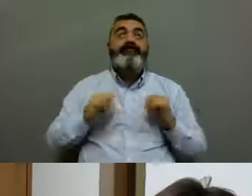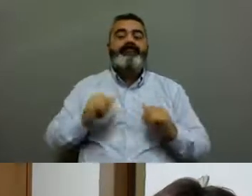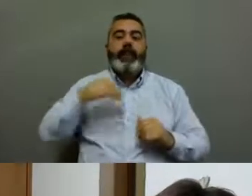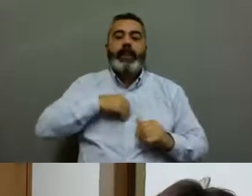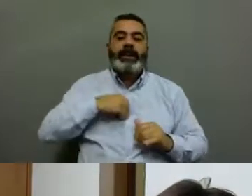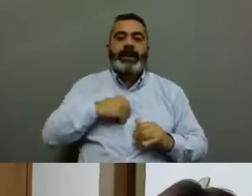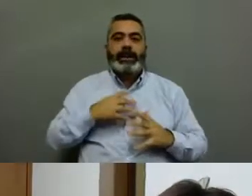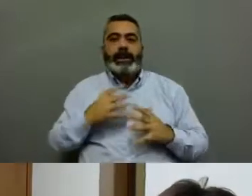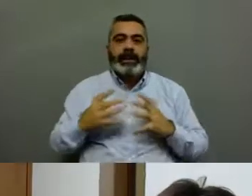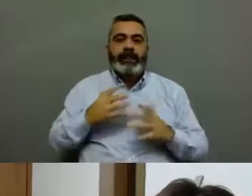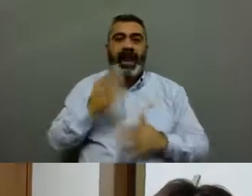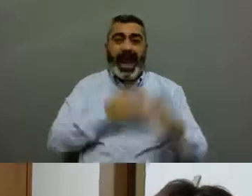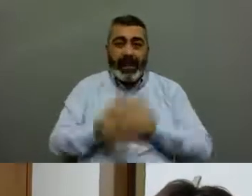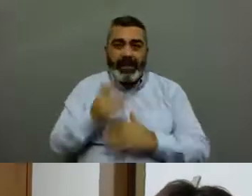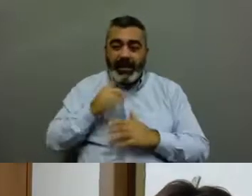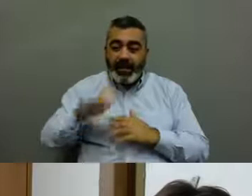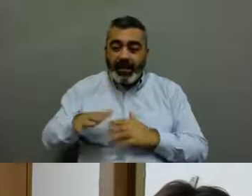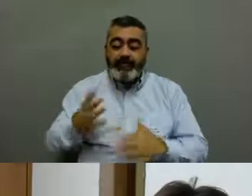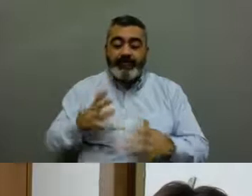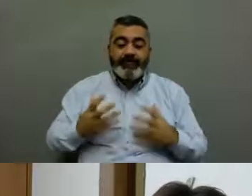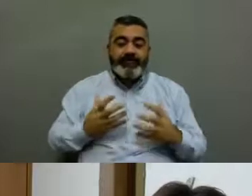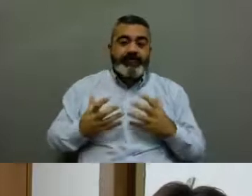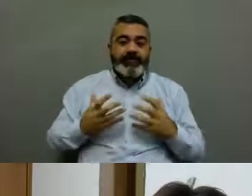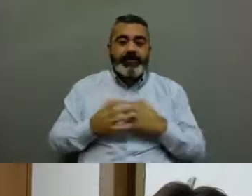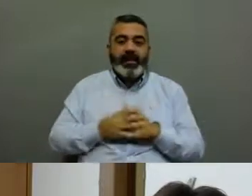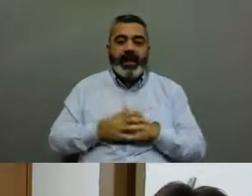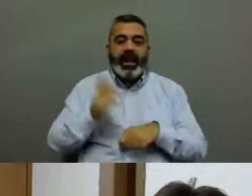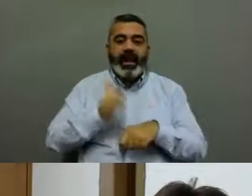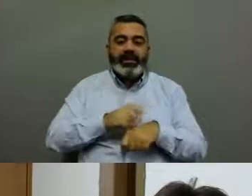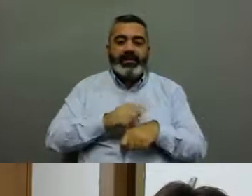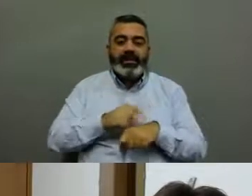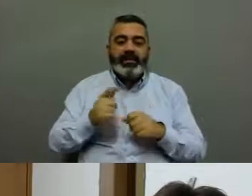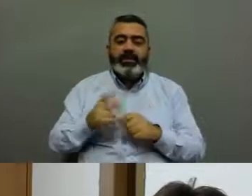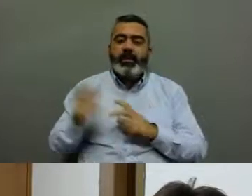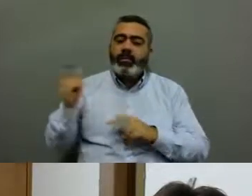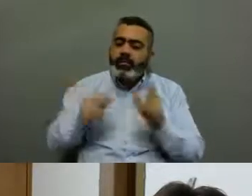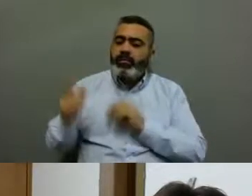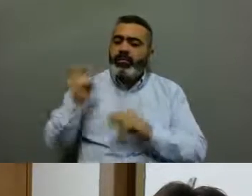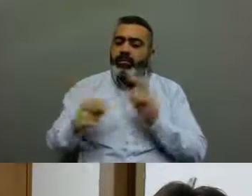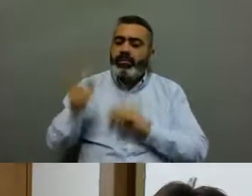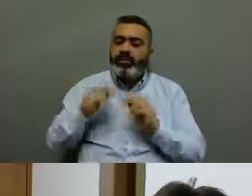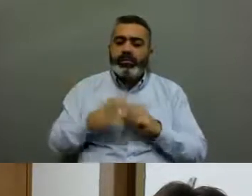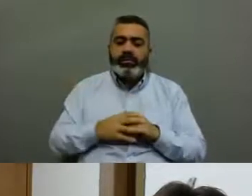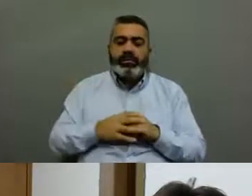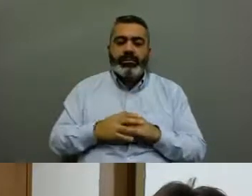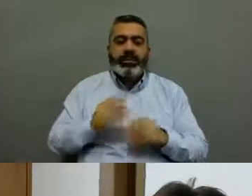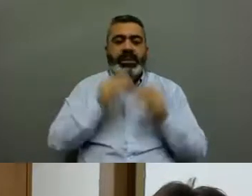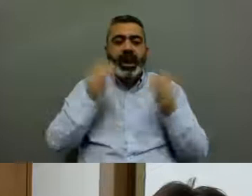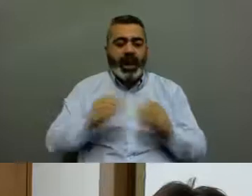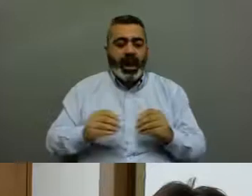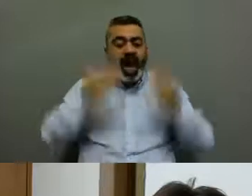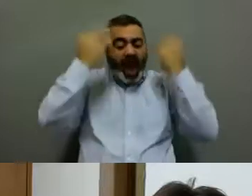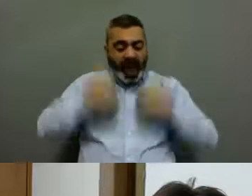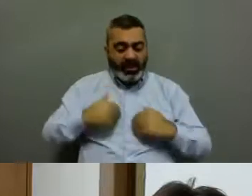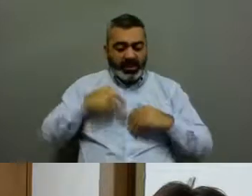πολύ την αναπηρία του παιδιού. Και καθώς είχαμε μία φιλική συζήτηση, μου είπε τελικά εμείς είμαστε που έχουμε το πρόβλημα ή που